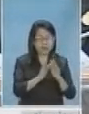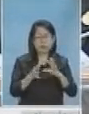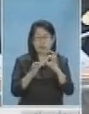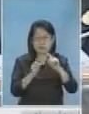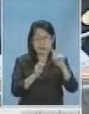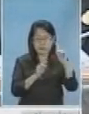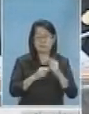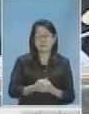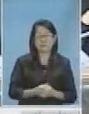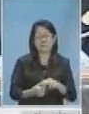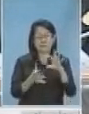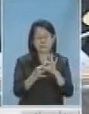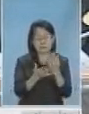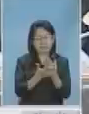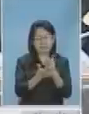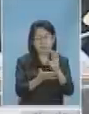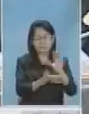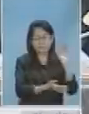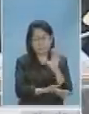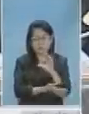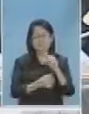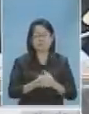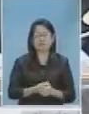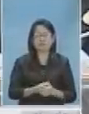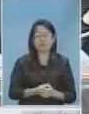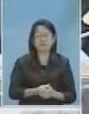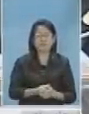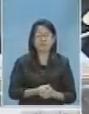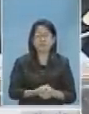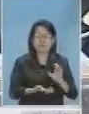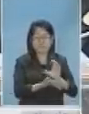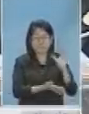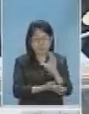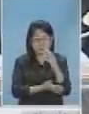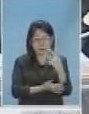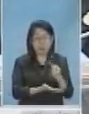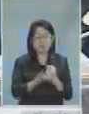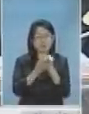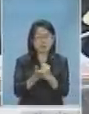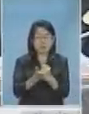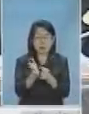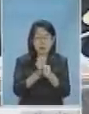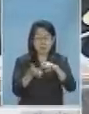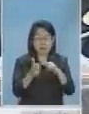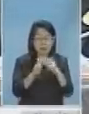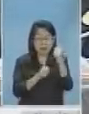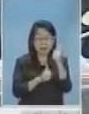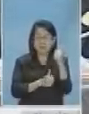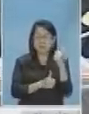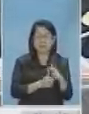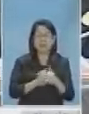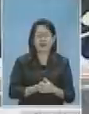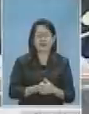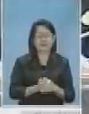คือว่าการจัดสรรงบประมาณในภาพใหญ่ไม่ได้ตอบโจทย์ของประเทศไทยผมขออนุญาตให้ข้อมูลอันเดียวเล็กๆครับ